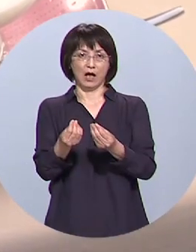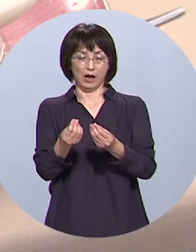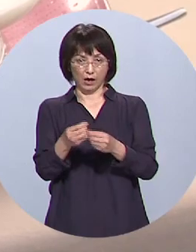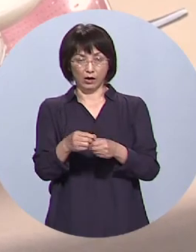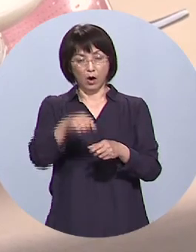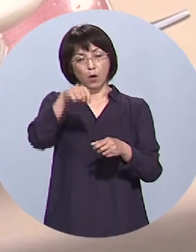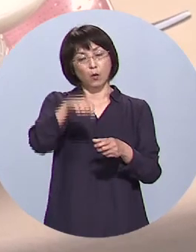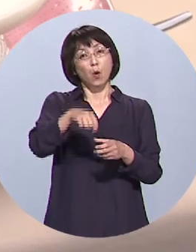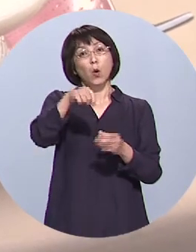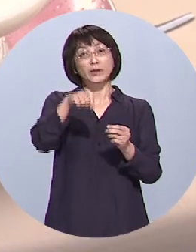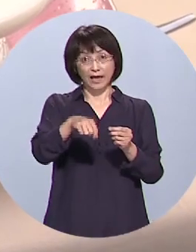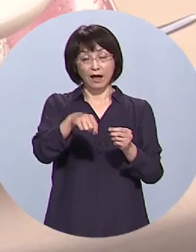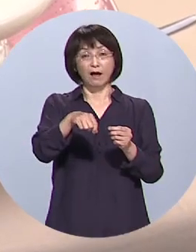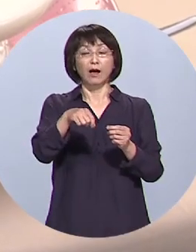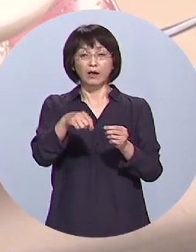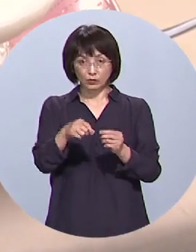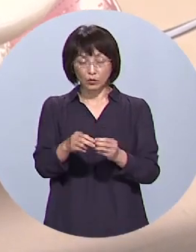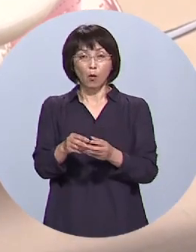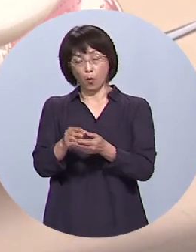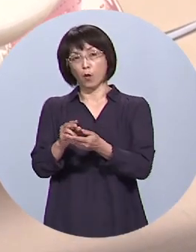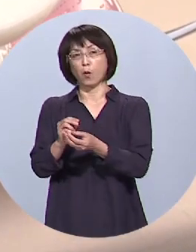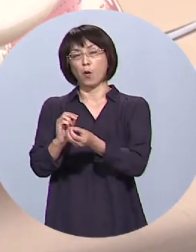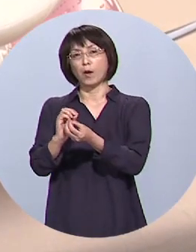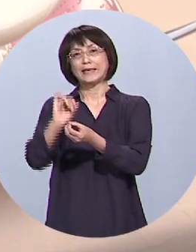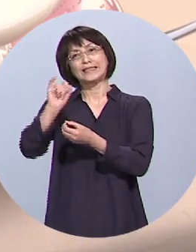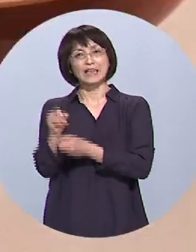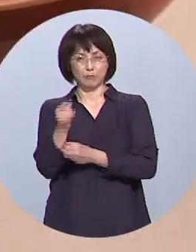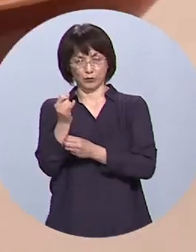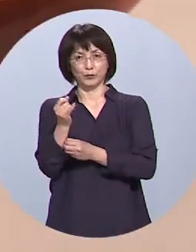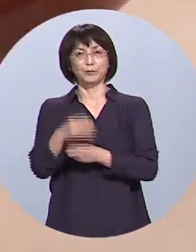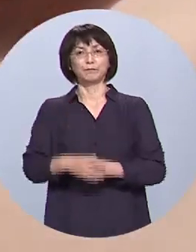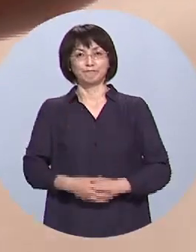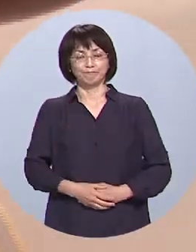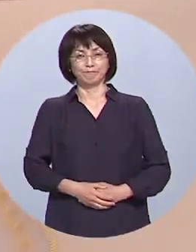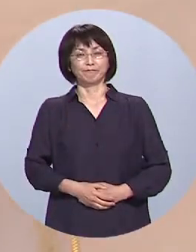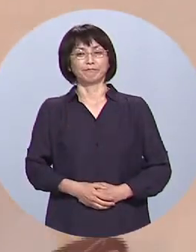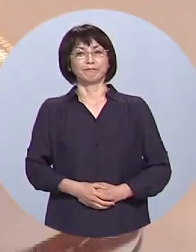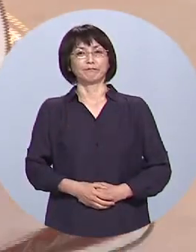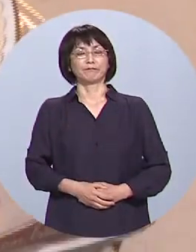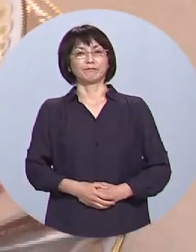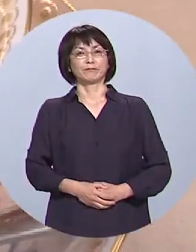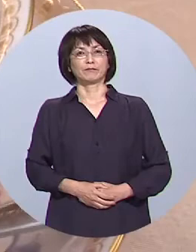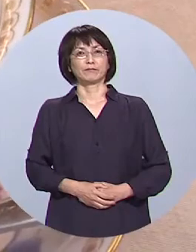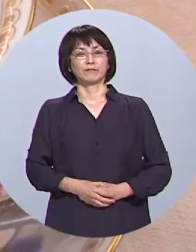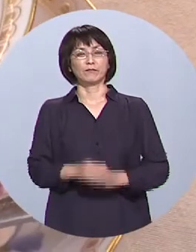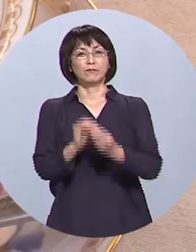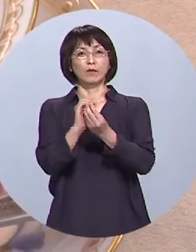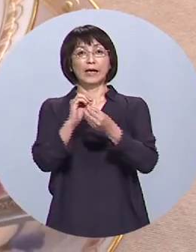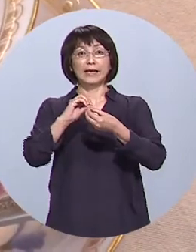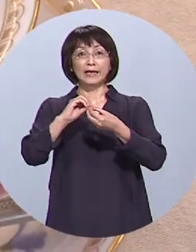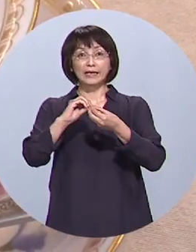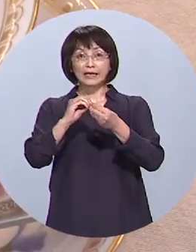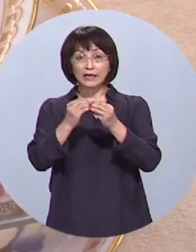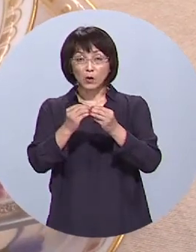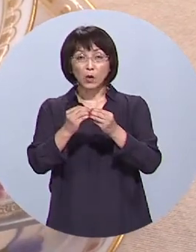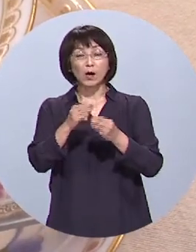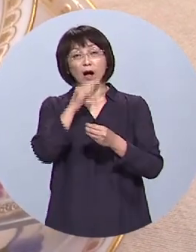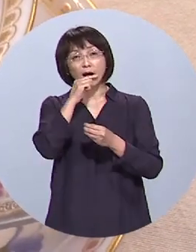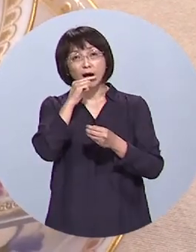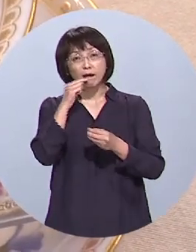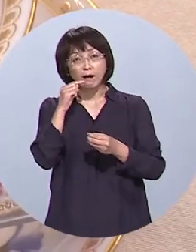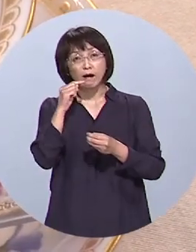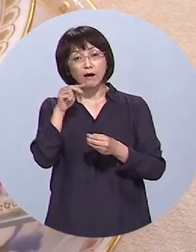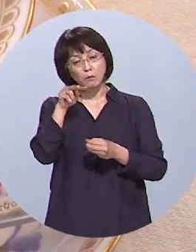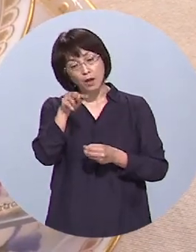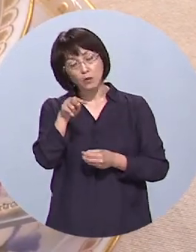とローズジャム。ジャムはヨーグルトに添えていただきました。 こちらの紅茶も色がちょっと赤い感じがします